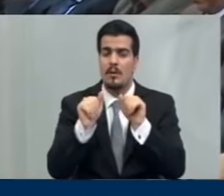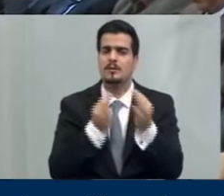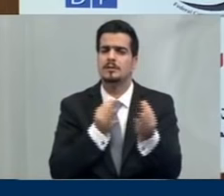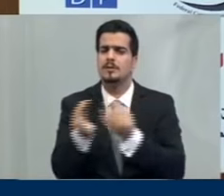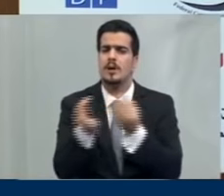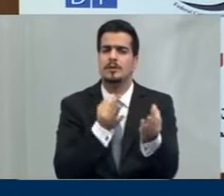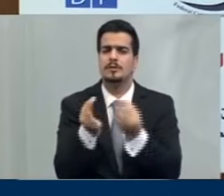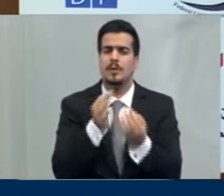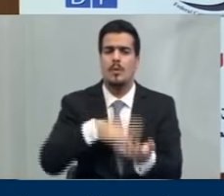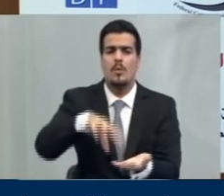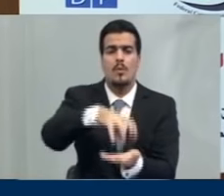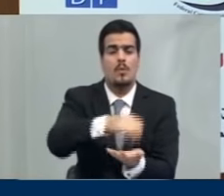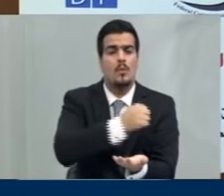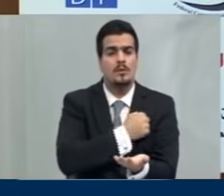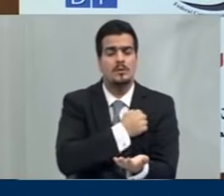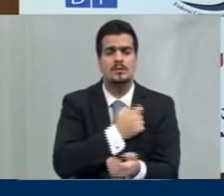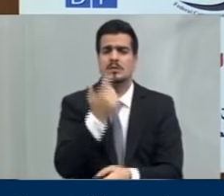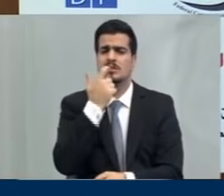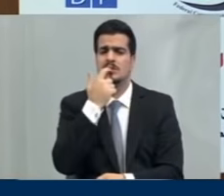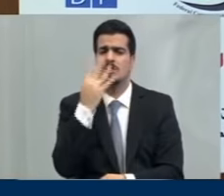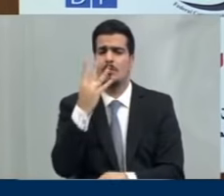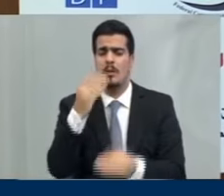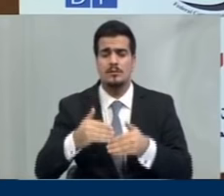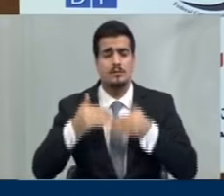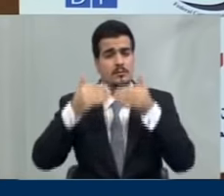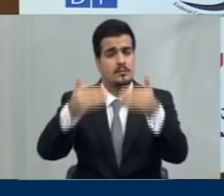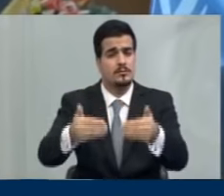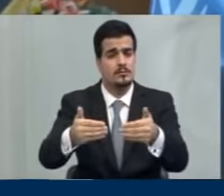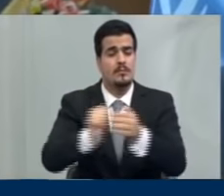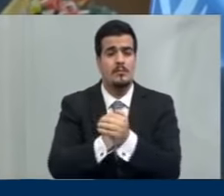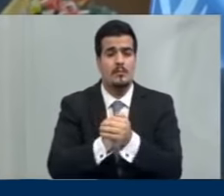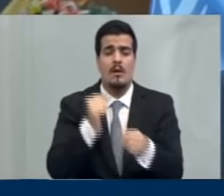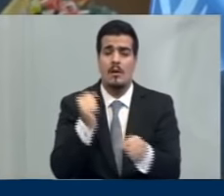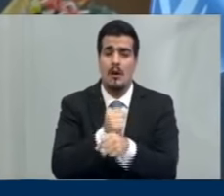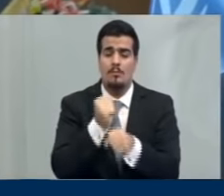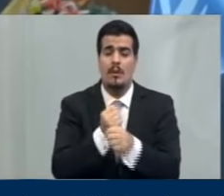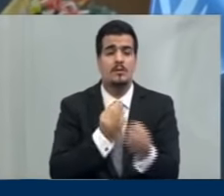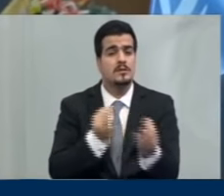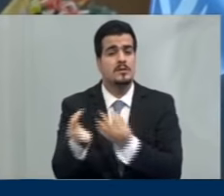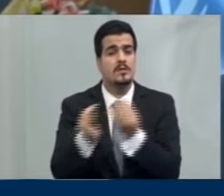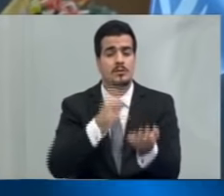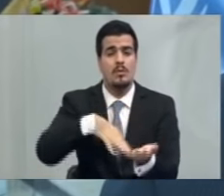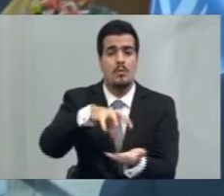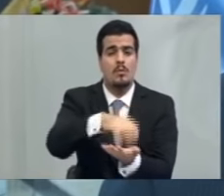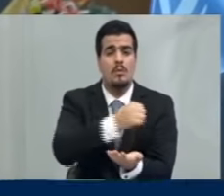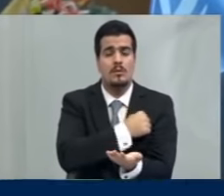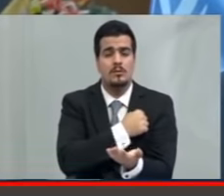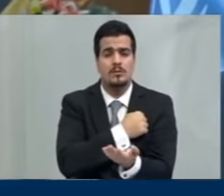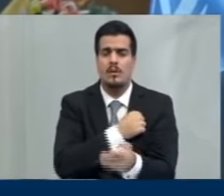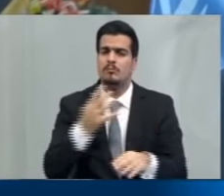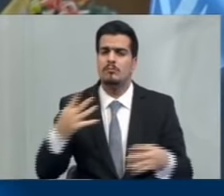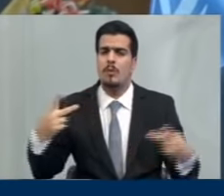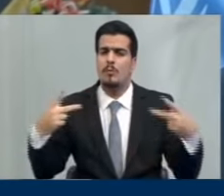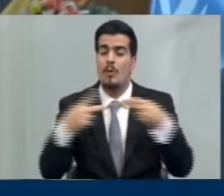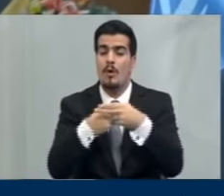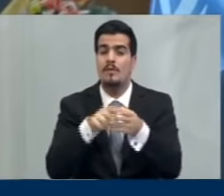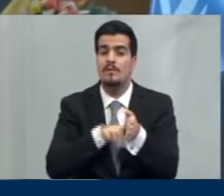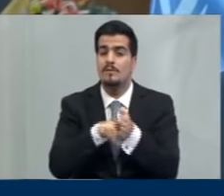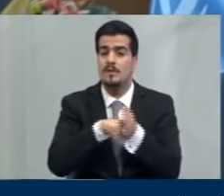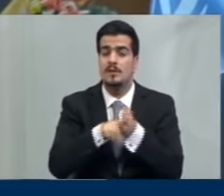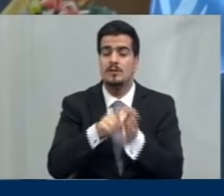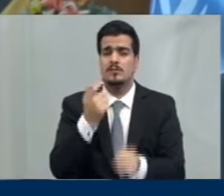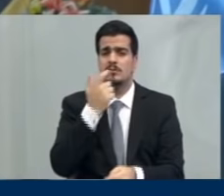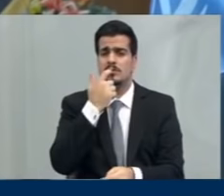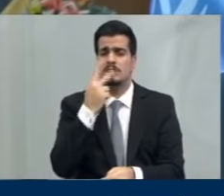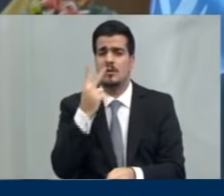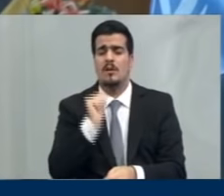الوطنية للأعوام الأربعة المقبلة بهذا المجال. استراتيجية وطنية لمكافحة الفساد للأعوام أربع